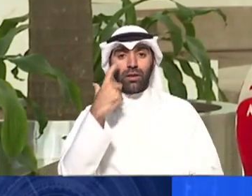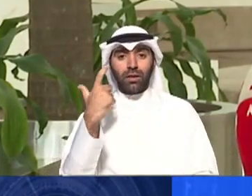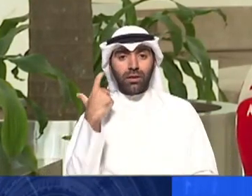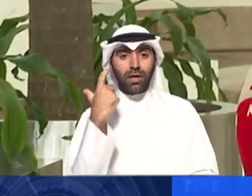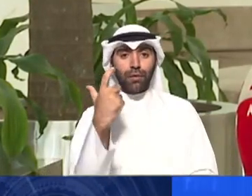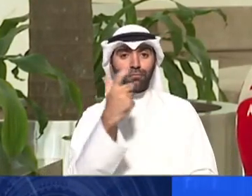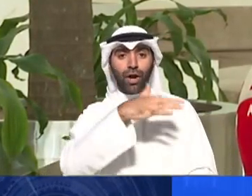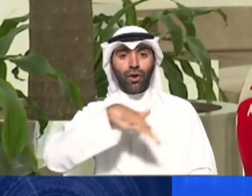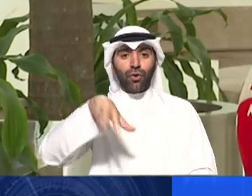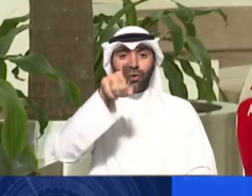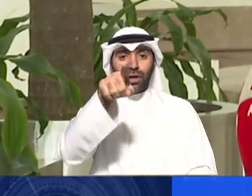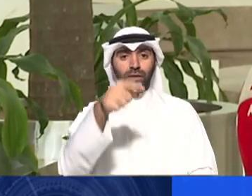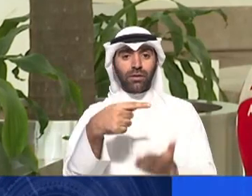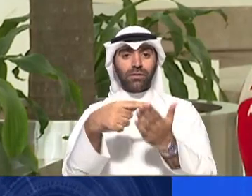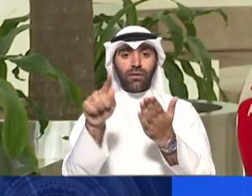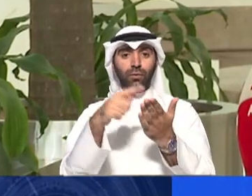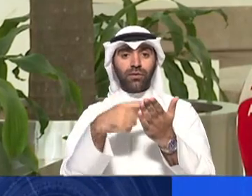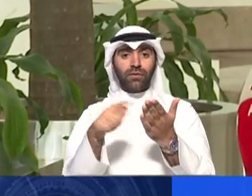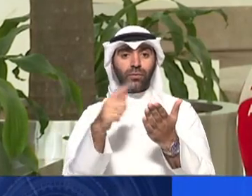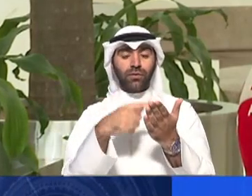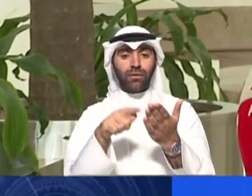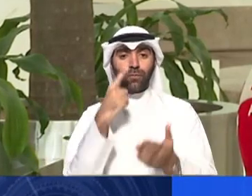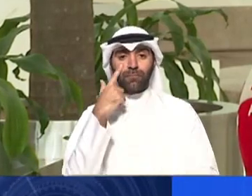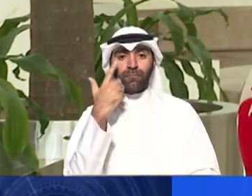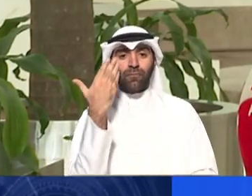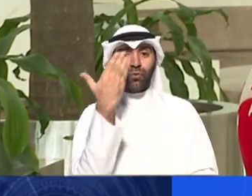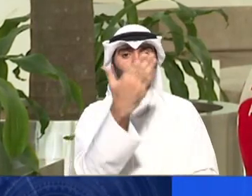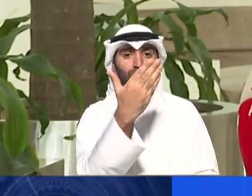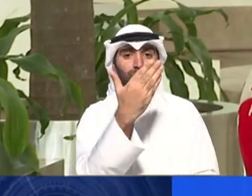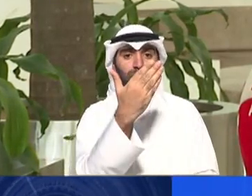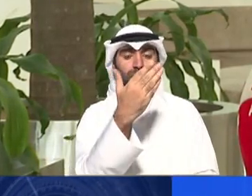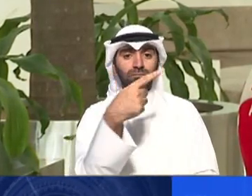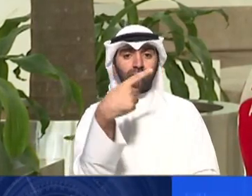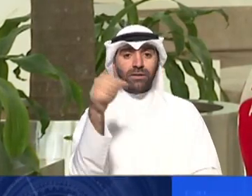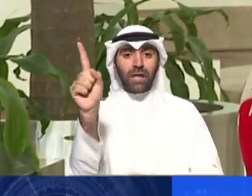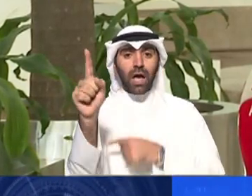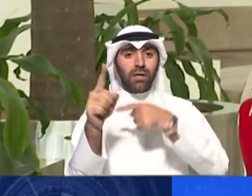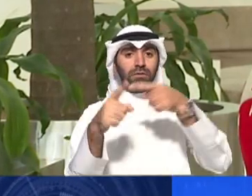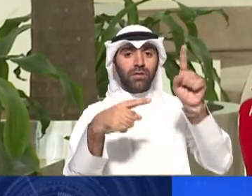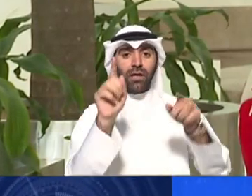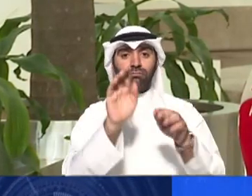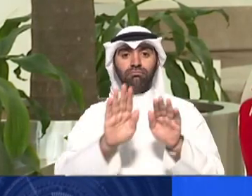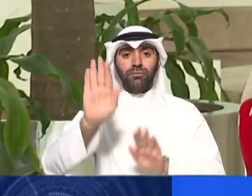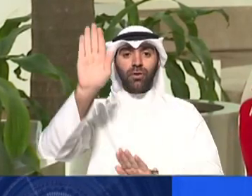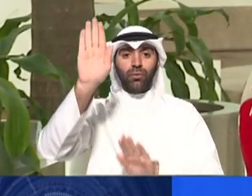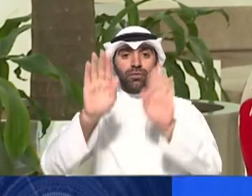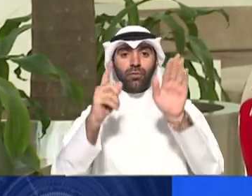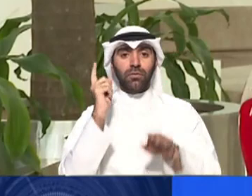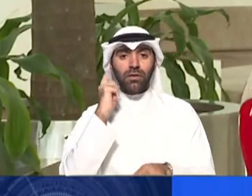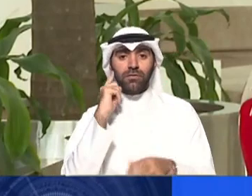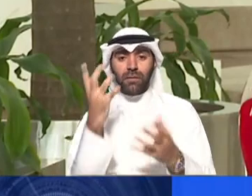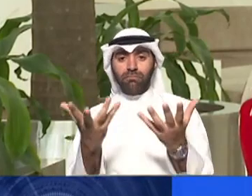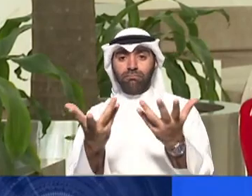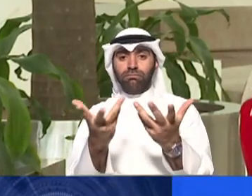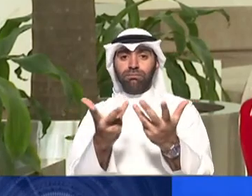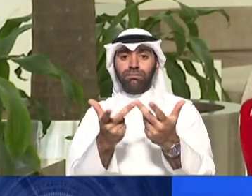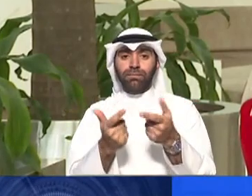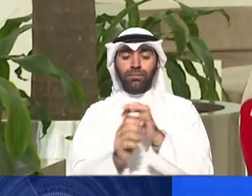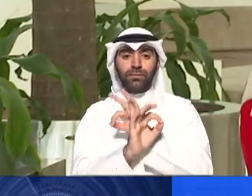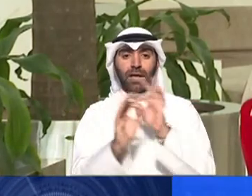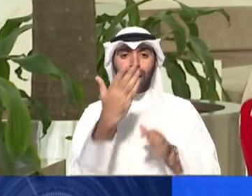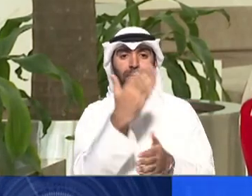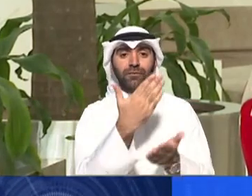ديمقراطية بإيجابياتها وبسلبياتها، تحكم وفق الدستور ووفق اللائحة ووفق الإجراءات